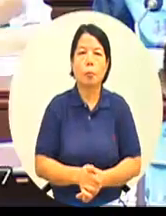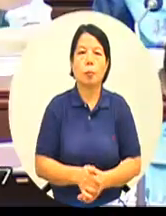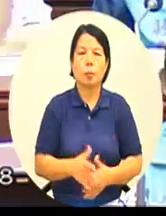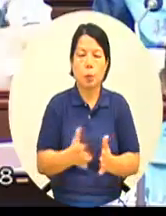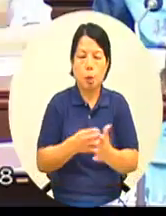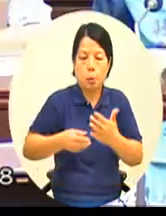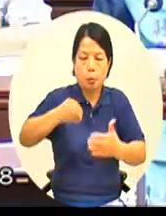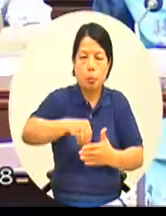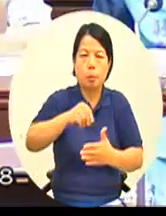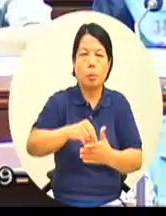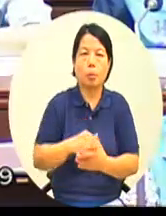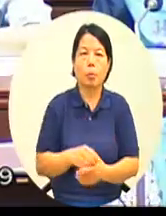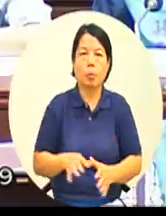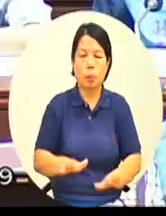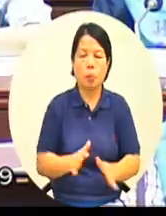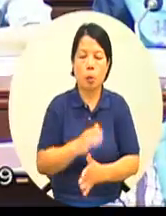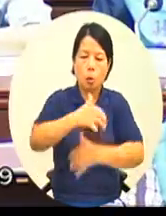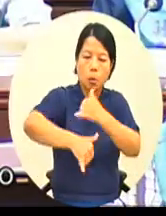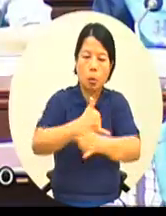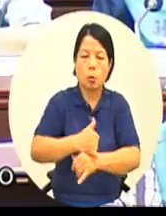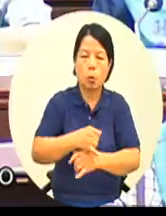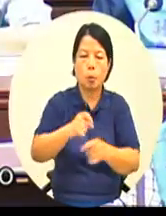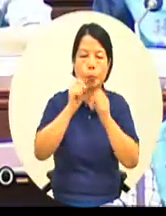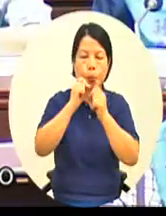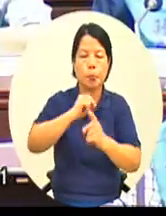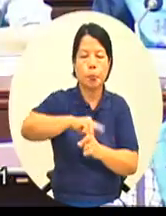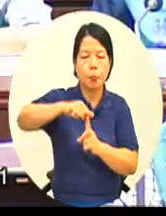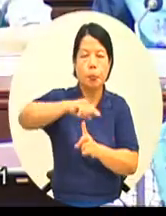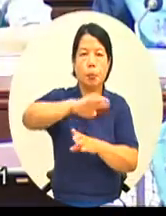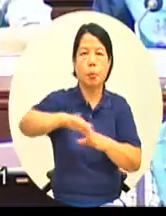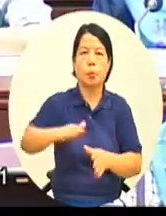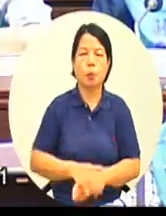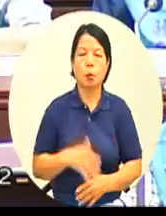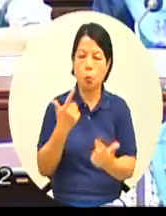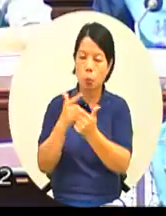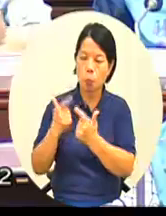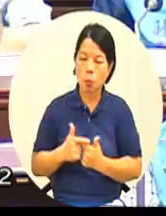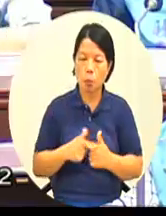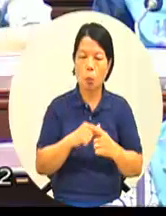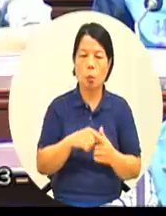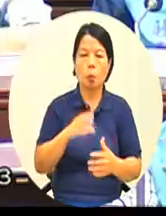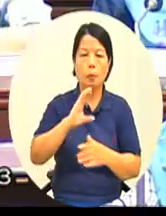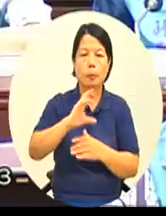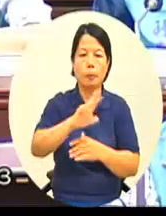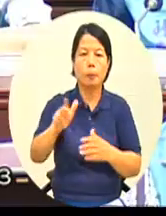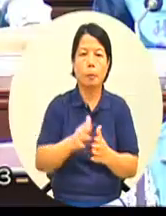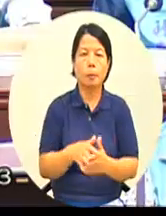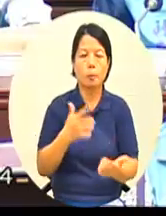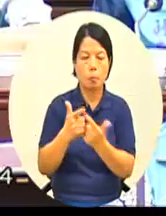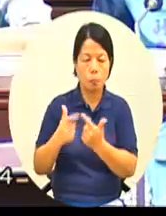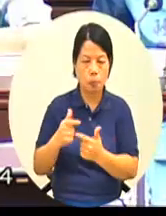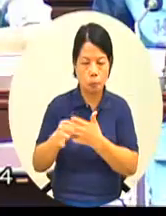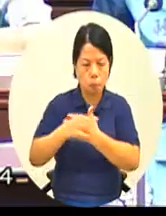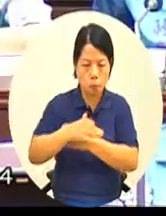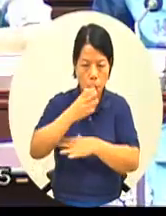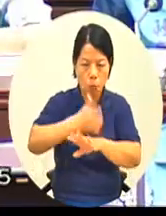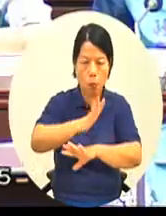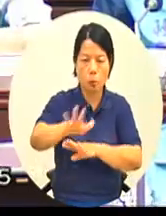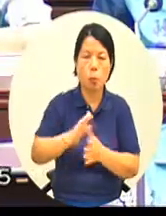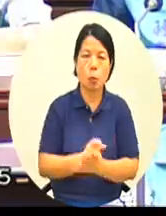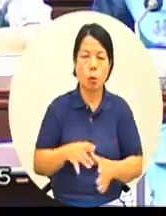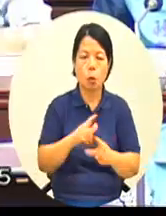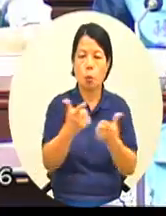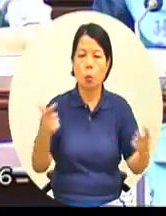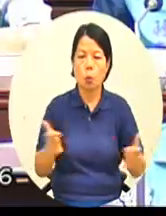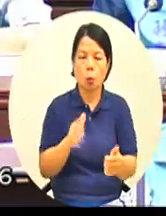的整体的生活品质。所以我想我们有试用了非常多不同的方法，甚至我们有尝试一些多元辅疗的这个部